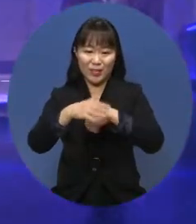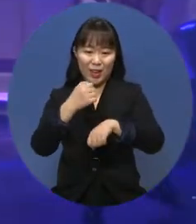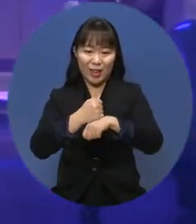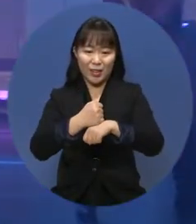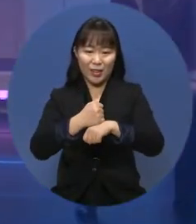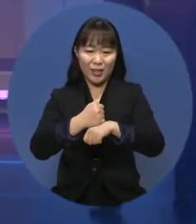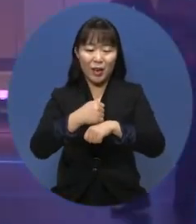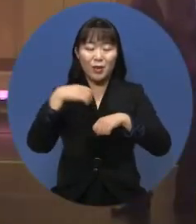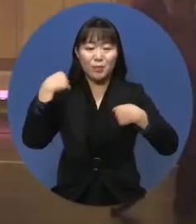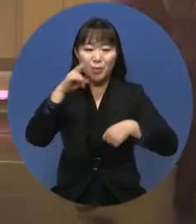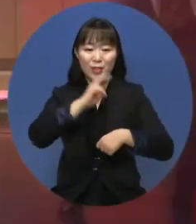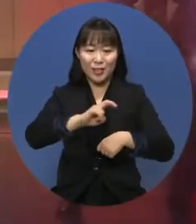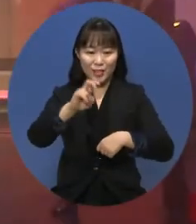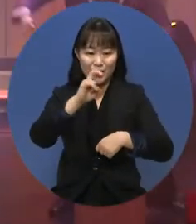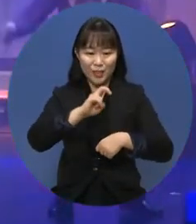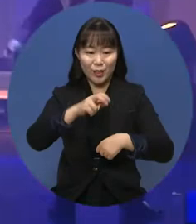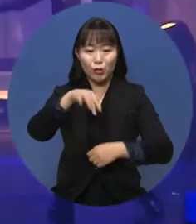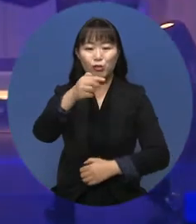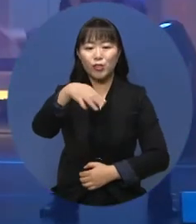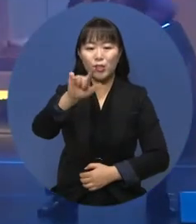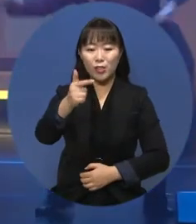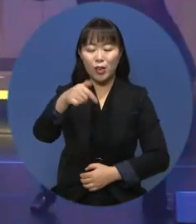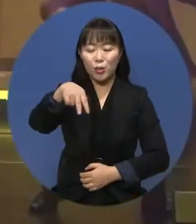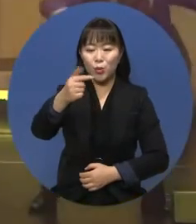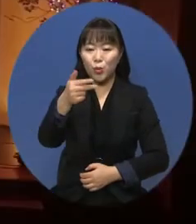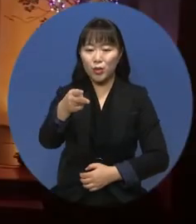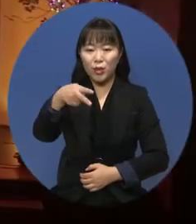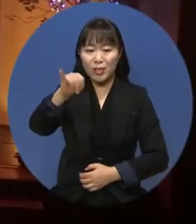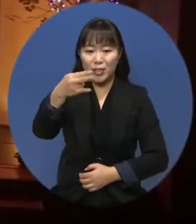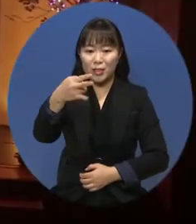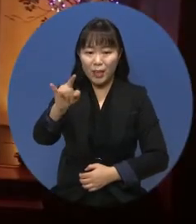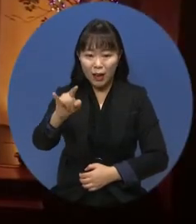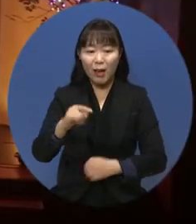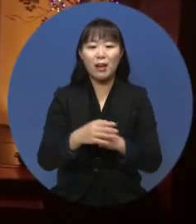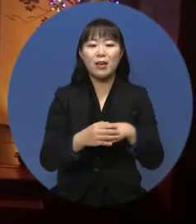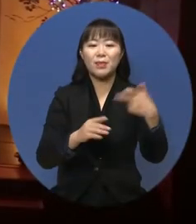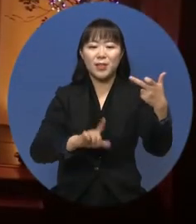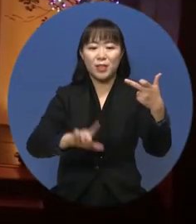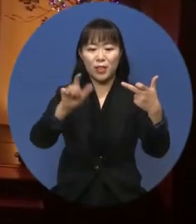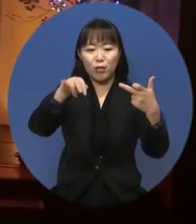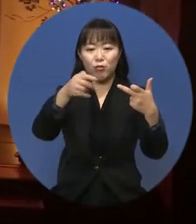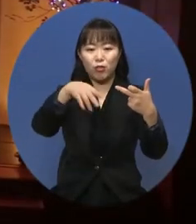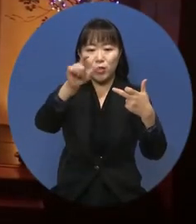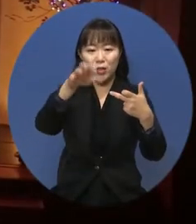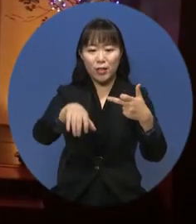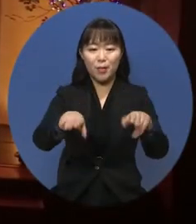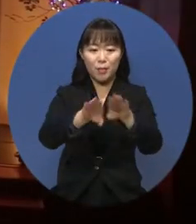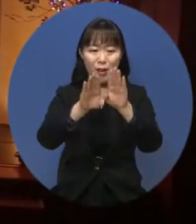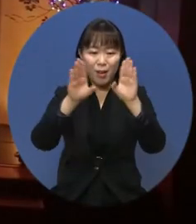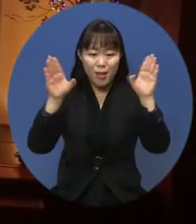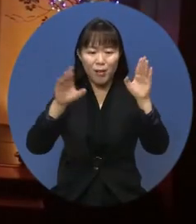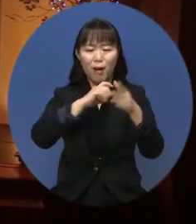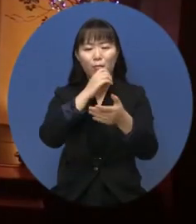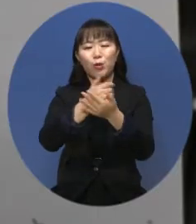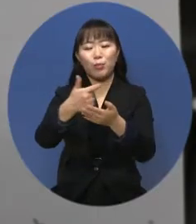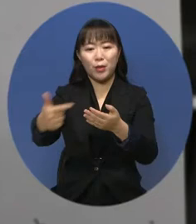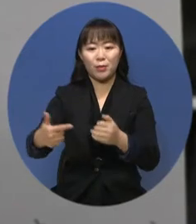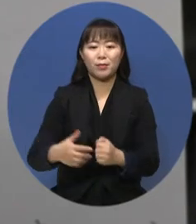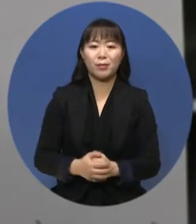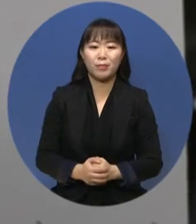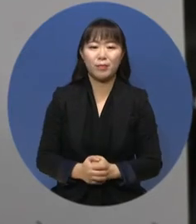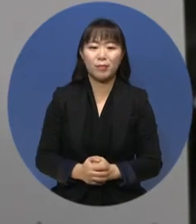충천 소녀시대 공인 지난 17일 순천에서 1녀 진한 감동에 무대가 되십니다